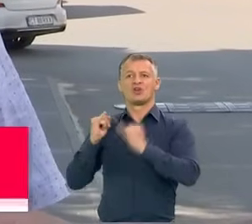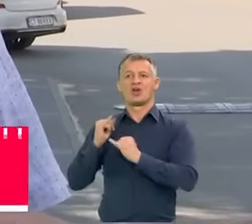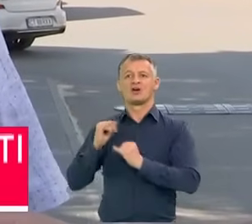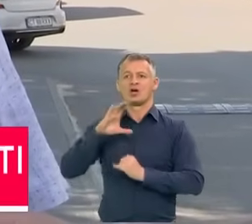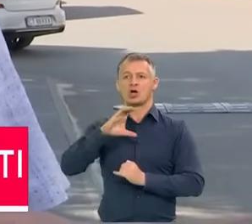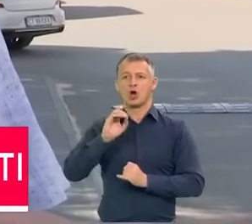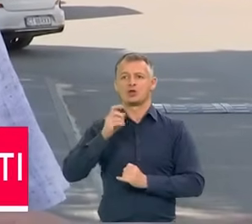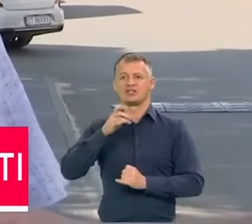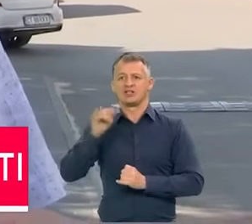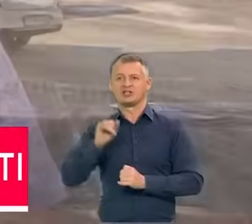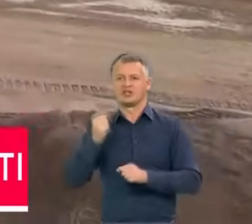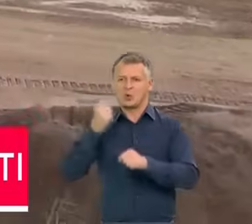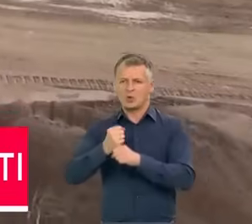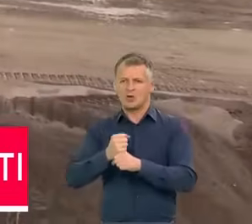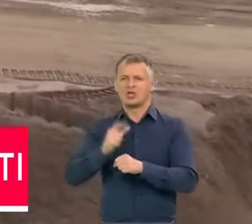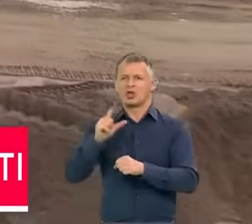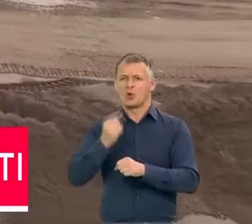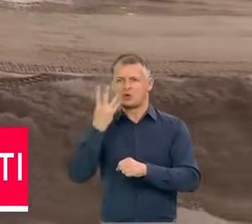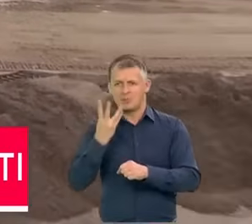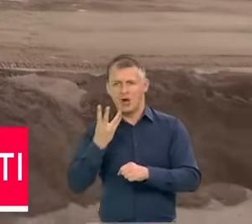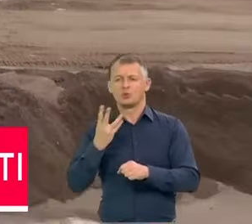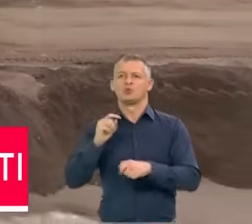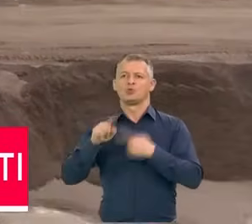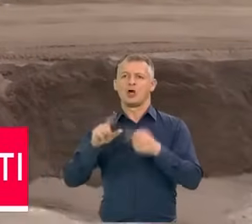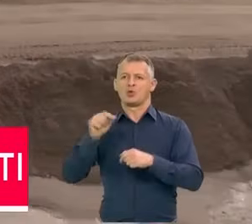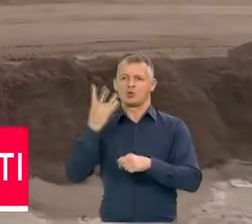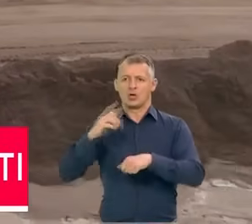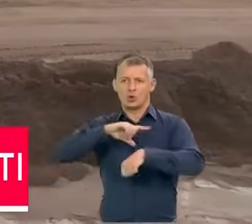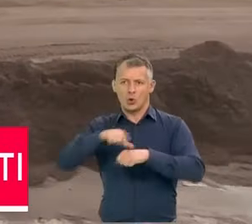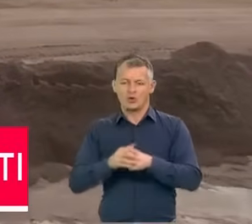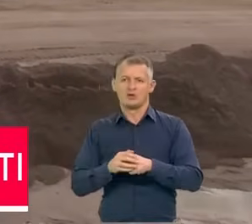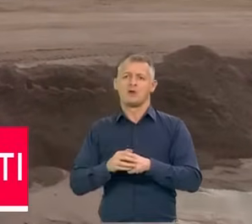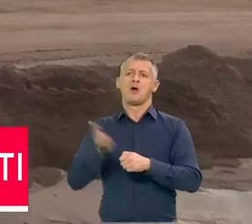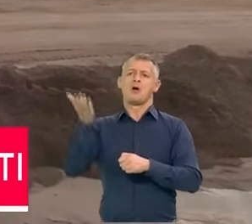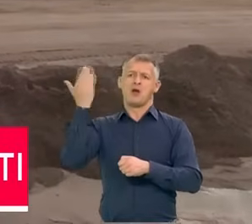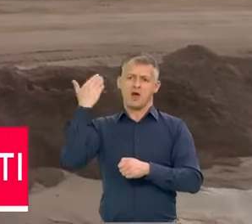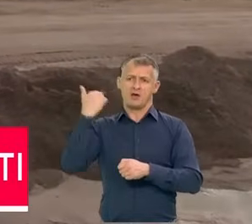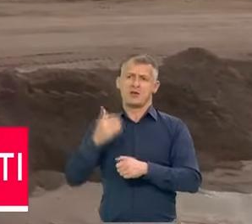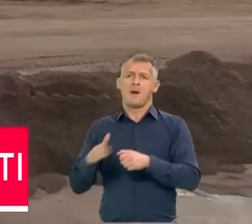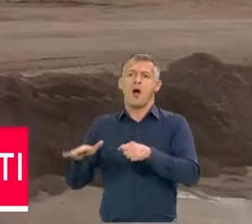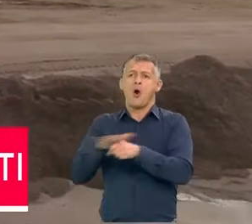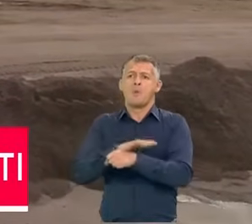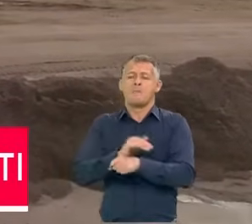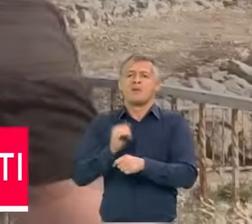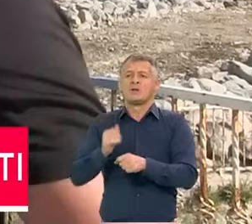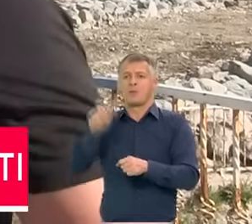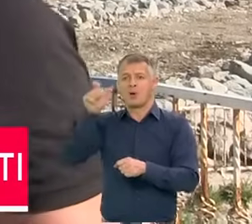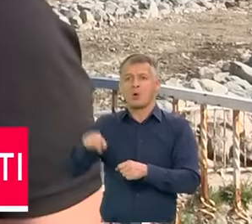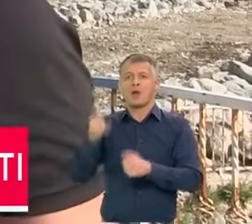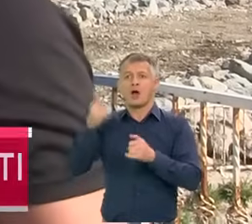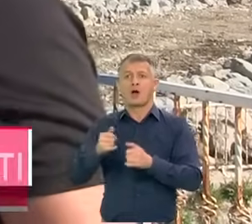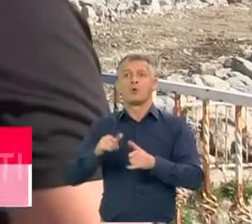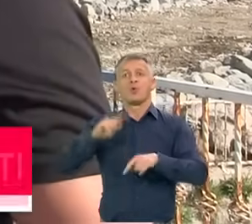lucrează ați văzut 24 din 24 costineștiul era suprapopulat Ce înseamnă plajă cu oameni foarte mulți acuma după ce o să Mărească